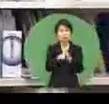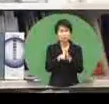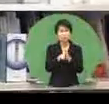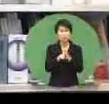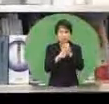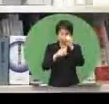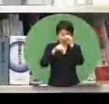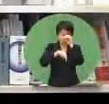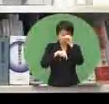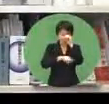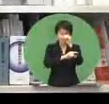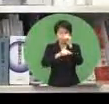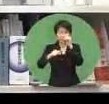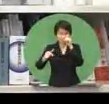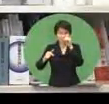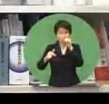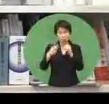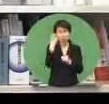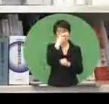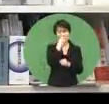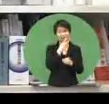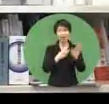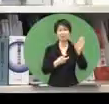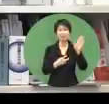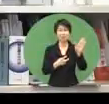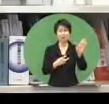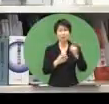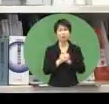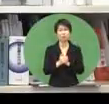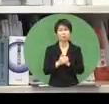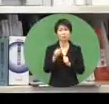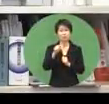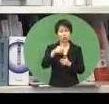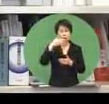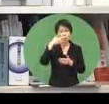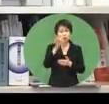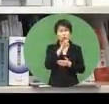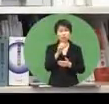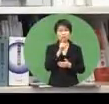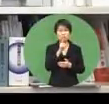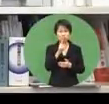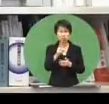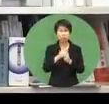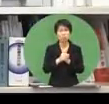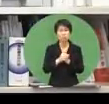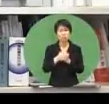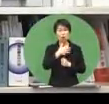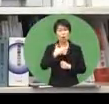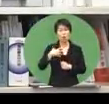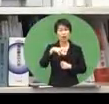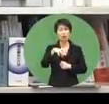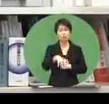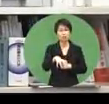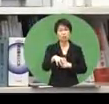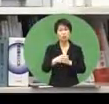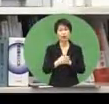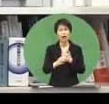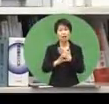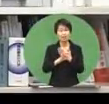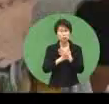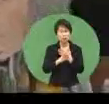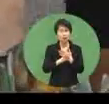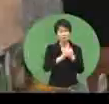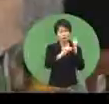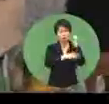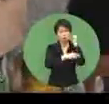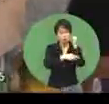細菌などの微生物の検査をしています。でその食品というのは保健所が例えばスーパーなど